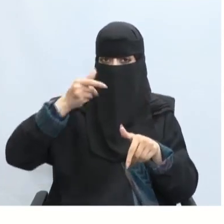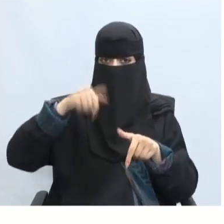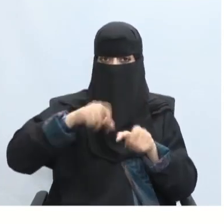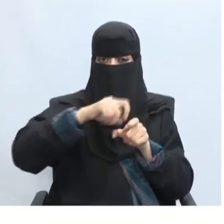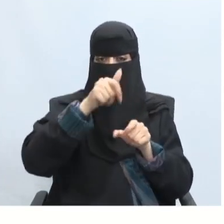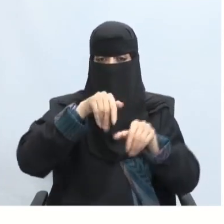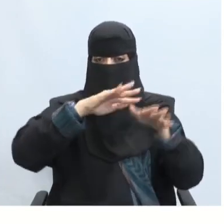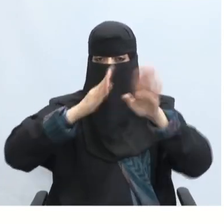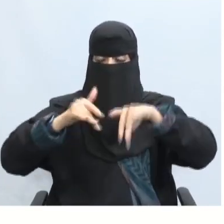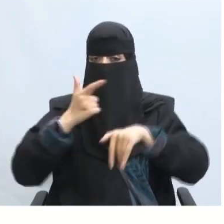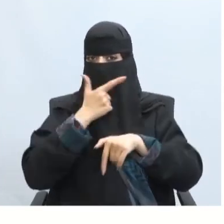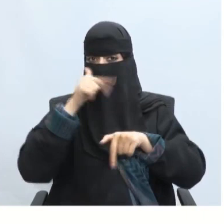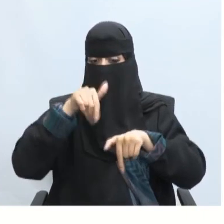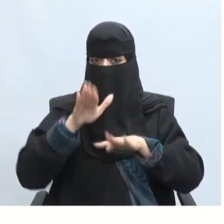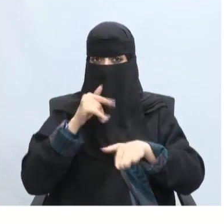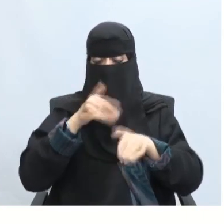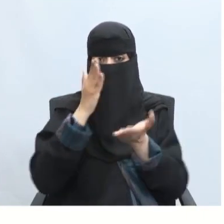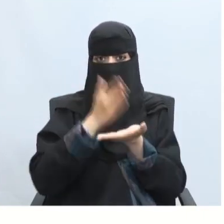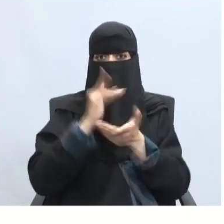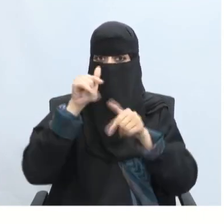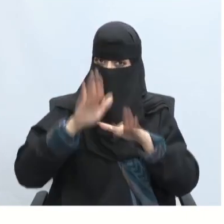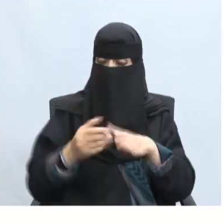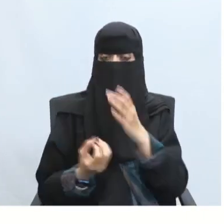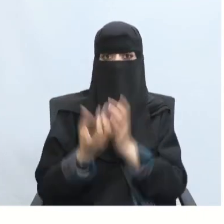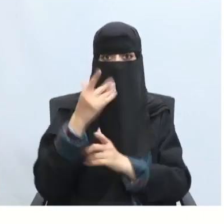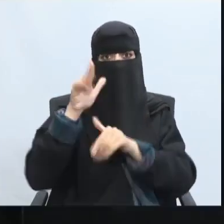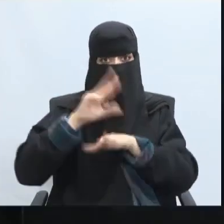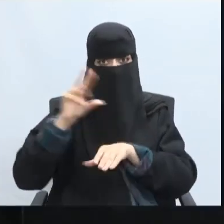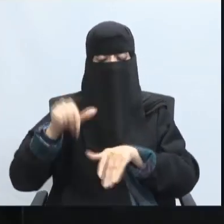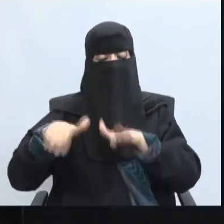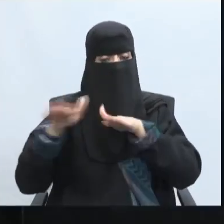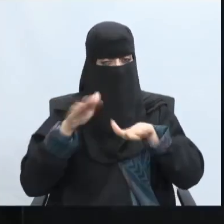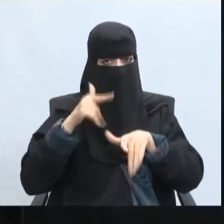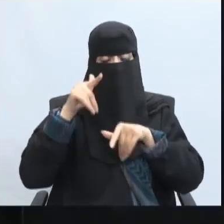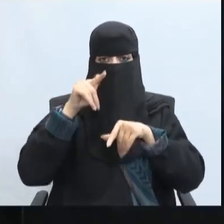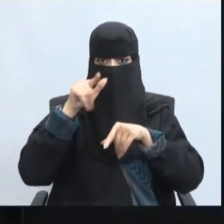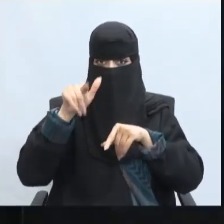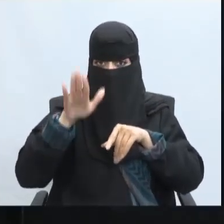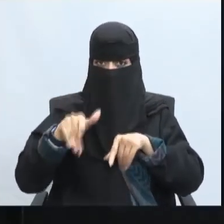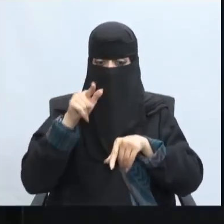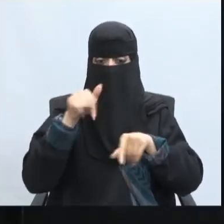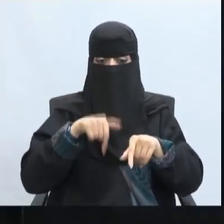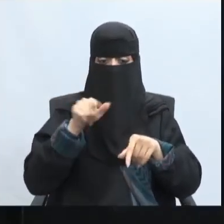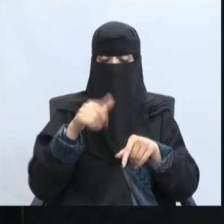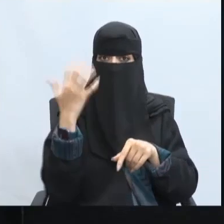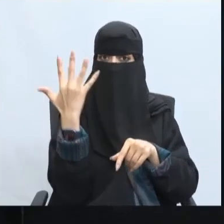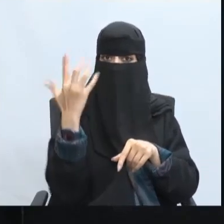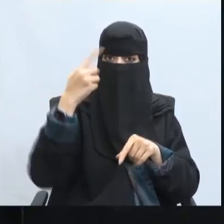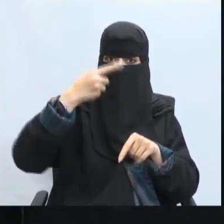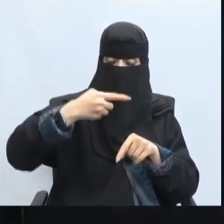المتوسط كما هنالك براكين ايضا هنالك زلازل فبالتالي هنا هناك